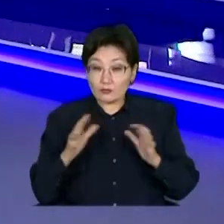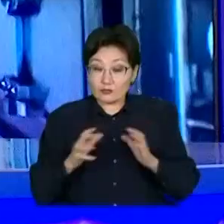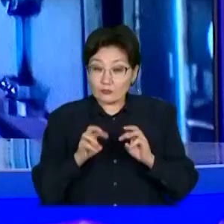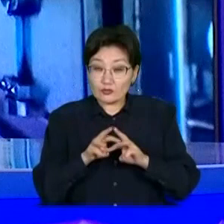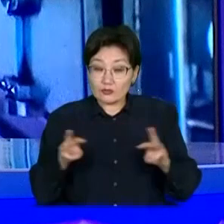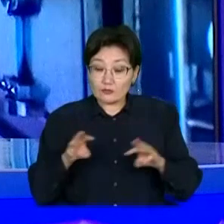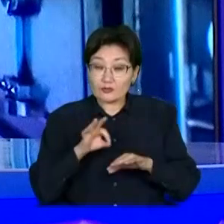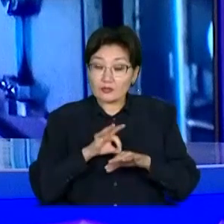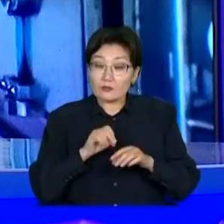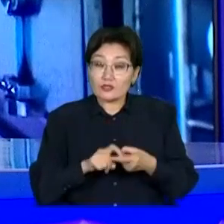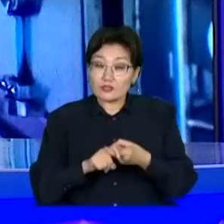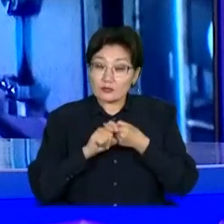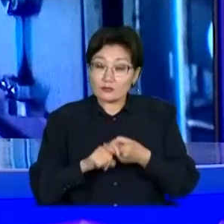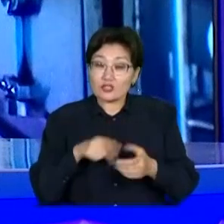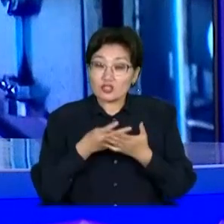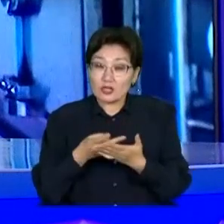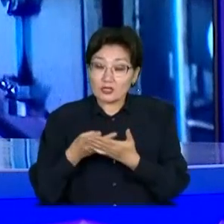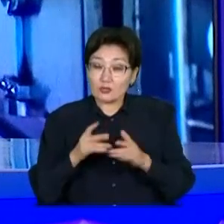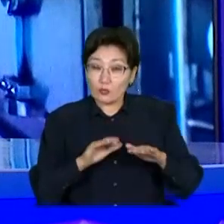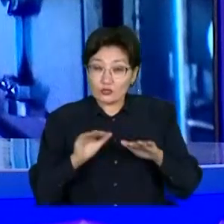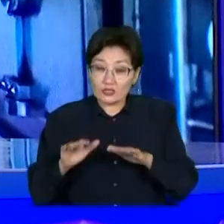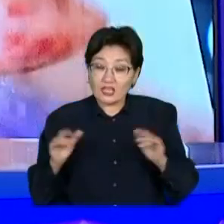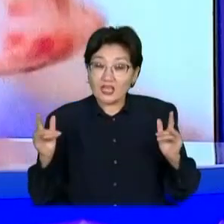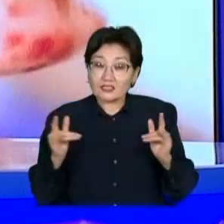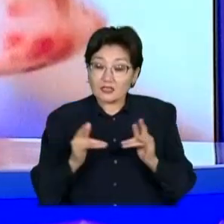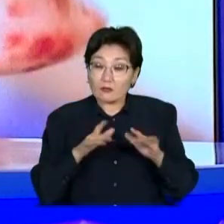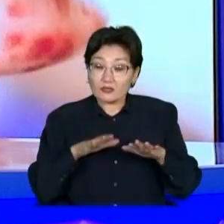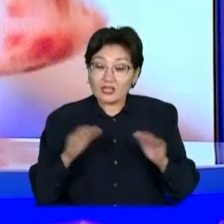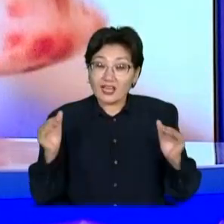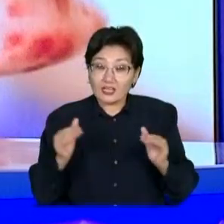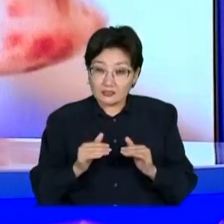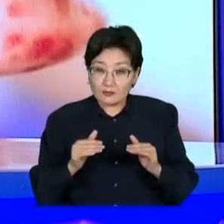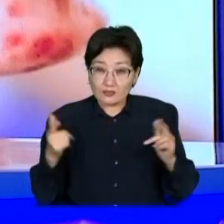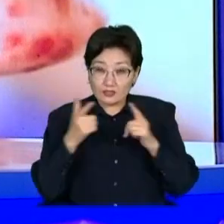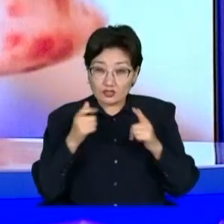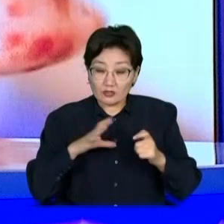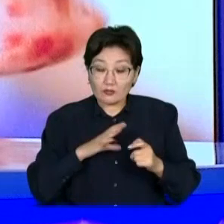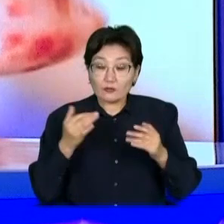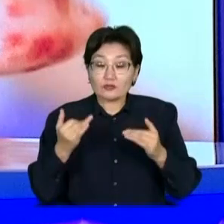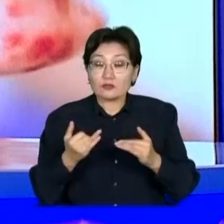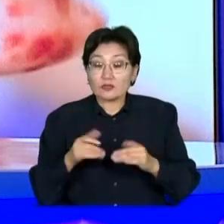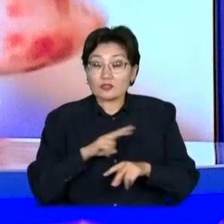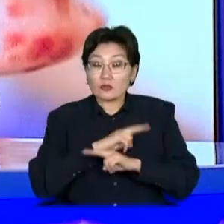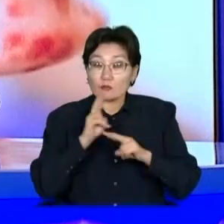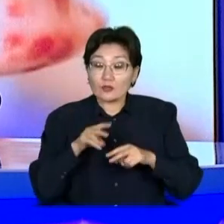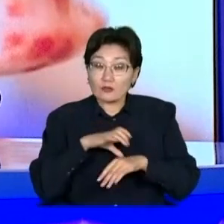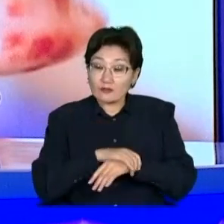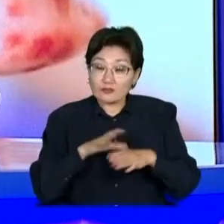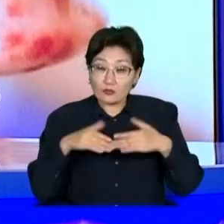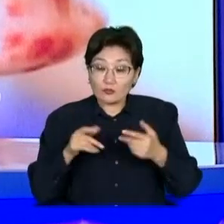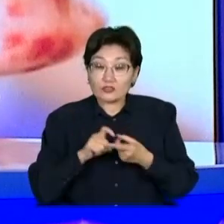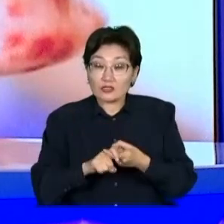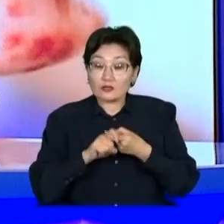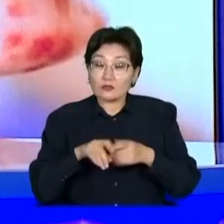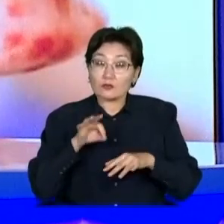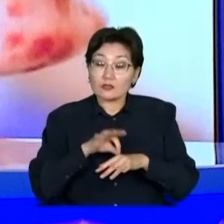ауруханада дертке шалдыққандарды жатқызатын орын азайып бара жатыр деп дабыл қағып отыр. Әзірге өлім жетім жоқ. Жұқпалы